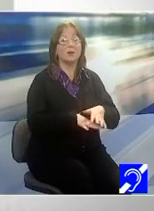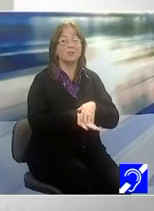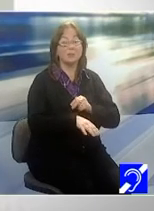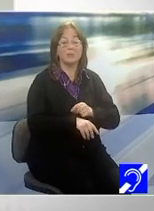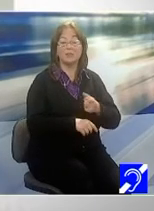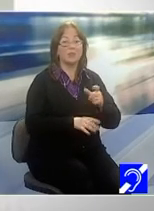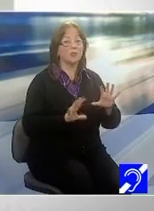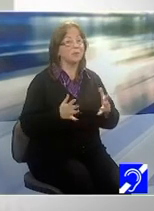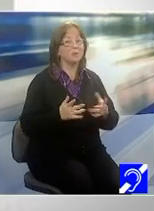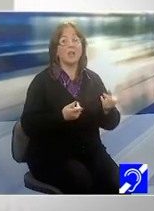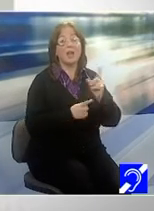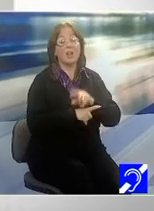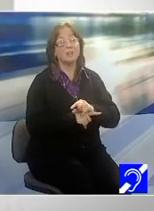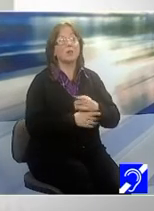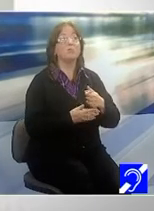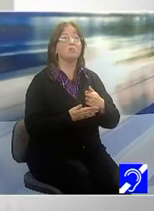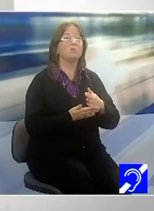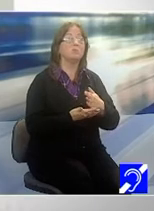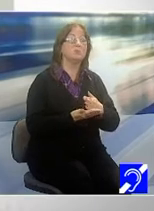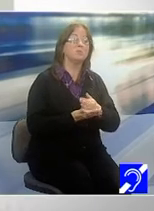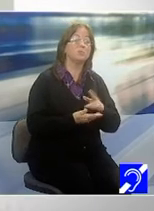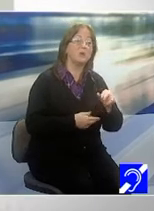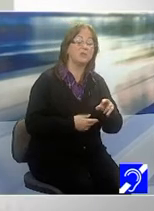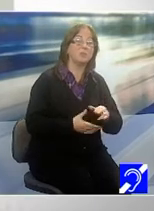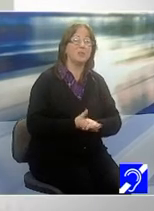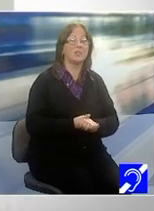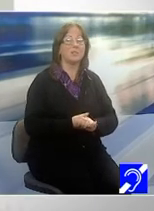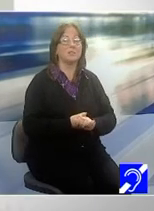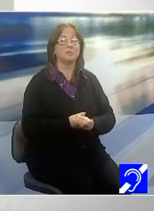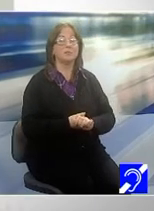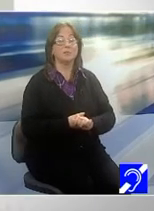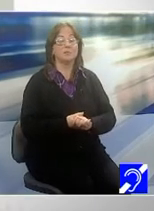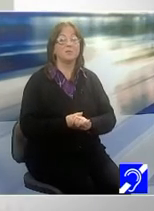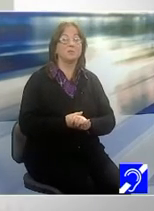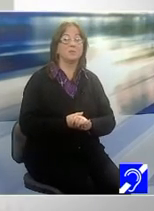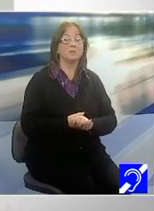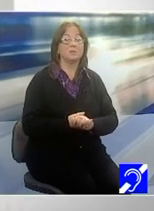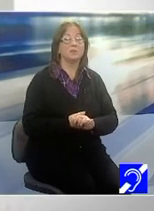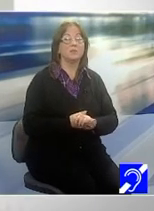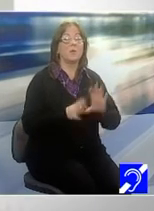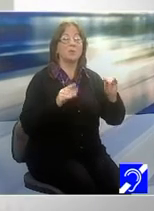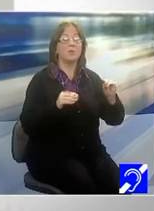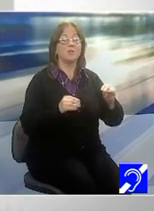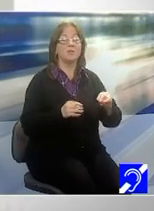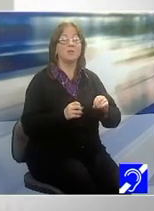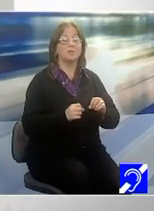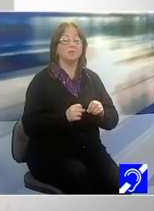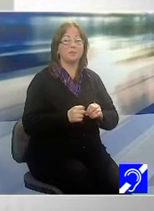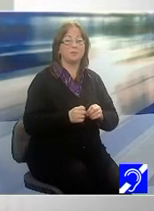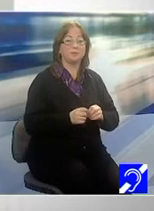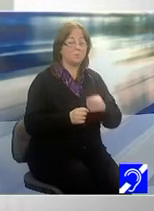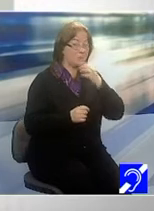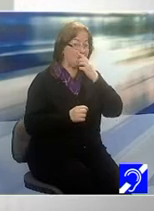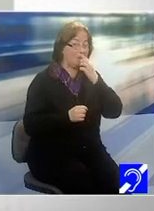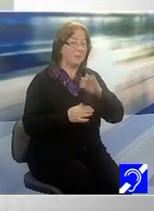alte posibilități. Au fost niște decizii pe termen scurt care cred că au fost de bun augur, acele demisii. Pe de altă parte, lumea trebuie să înțeleagă